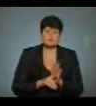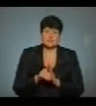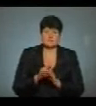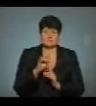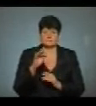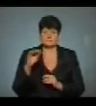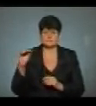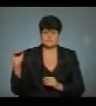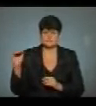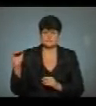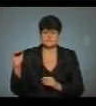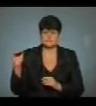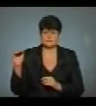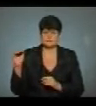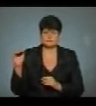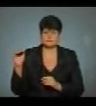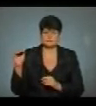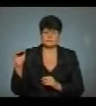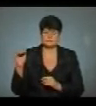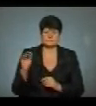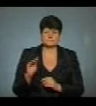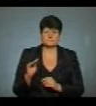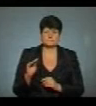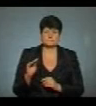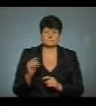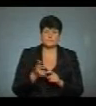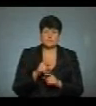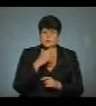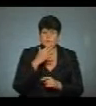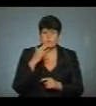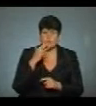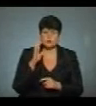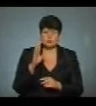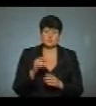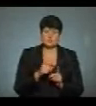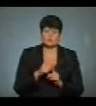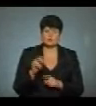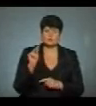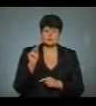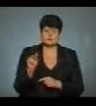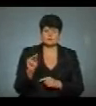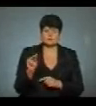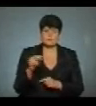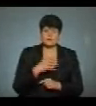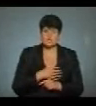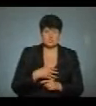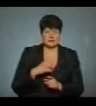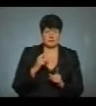абетки. Ще дуже багато слів буде на букву «Ч». Дуже важлива